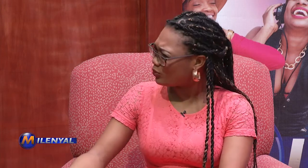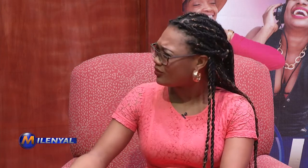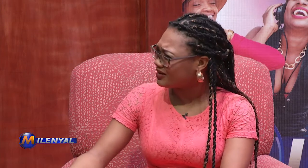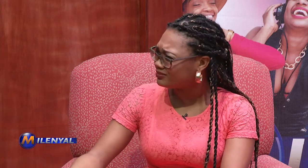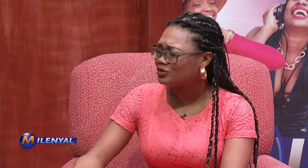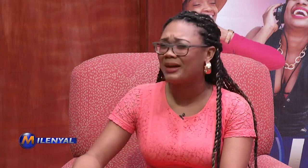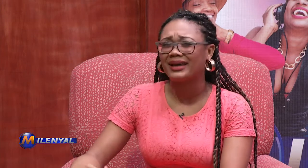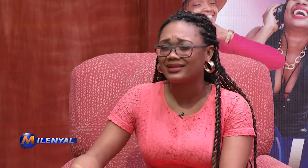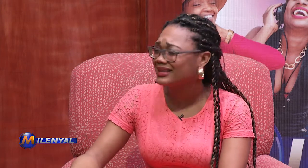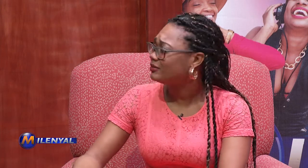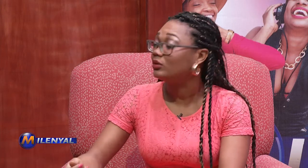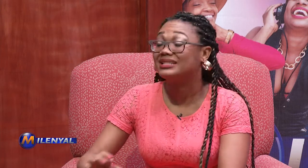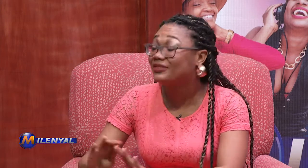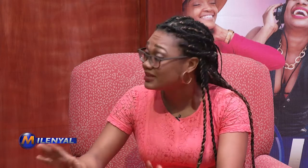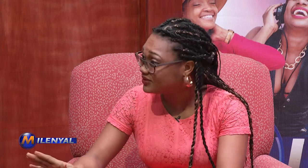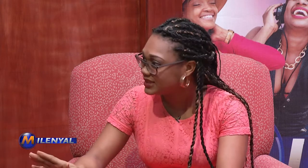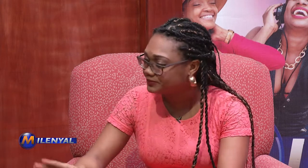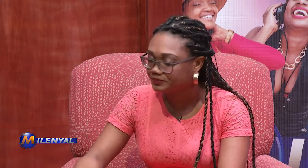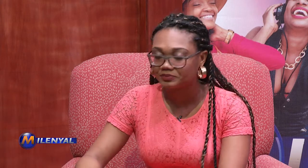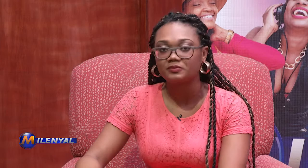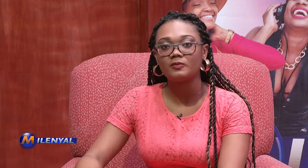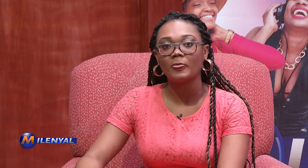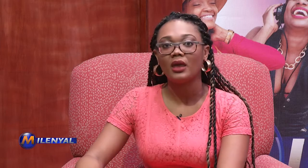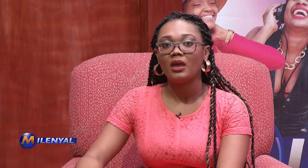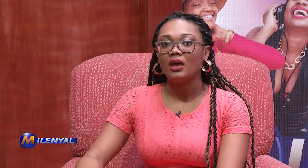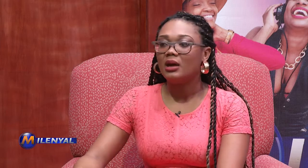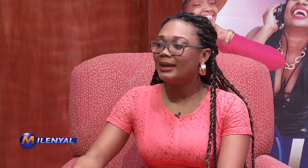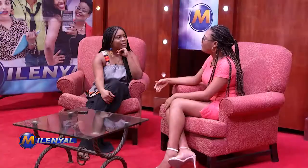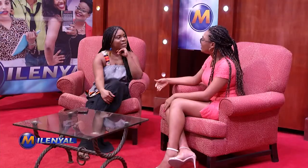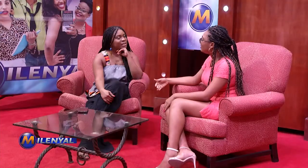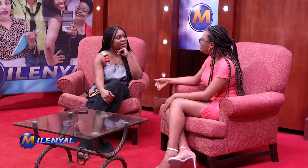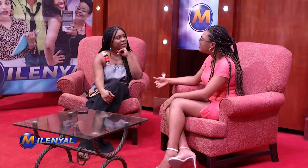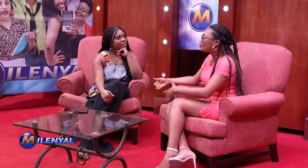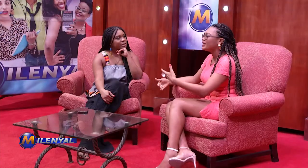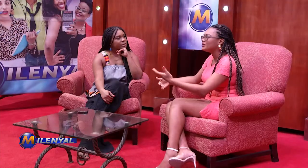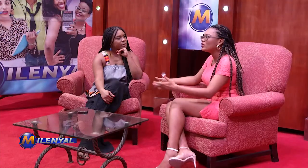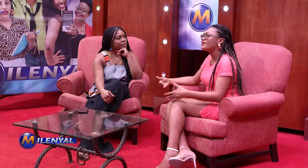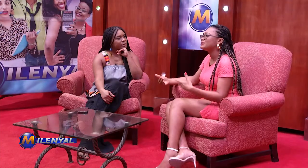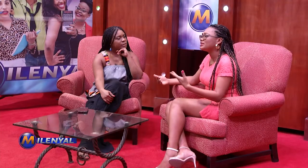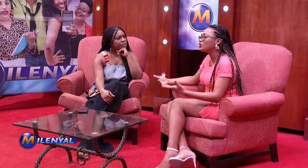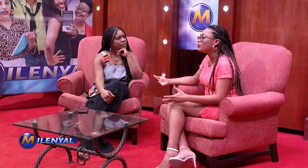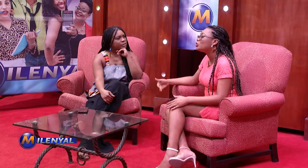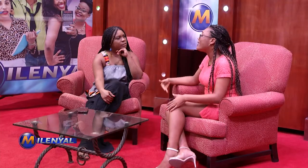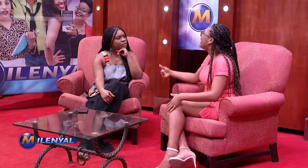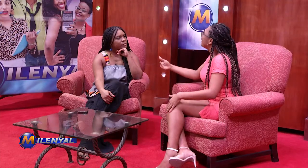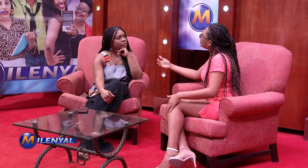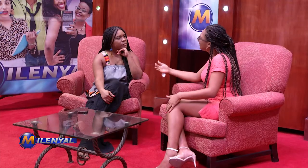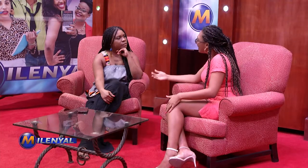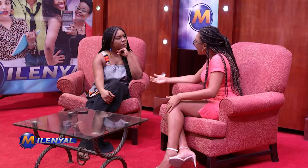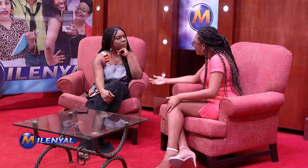qui dure pour une femme. Ah oui. C'est vraiment difficile. Faire découper, c'est très oui. Et puis, ils disent oui, nous on fait exposition dans le bablo,